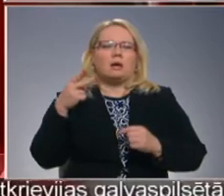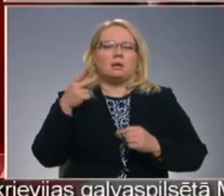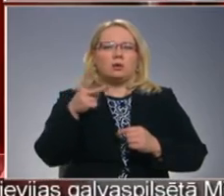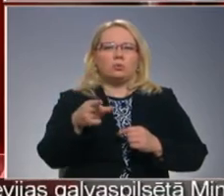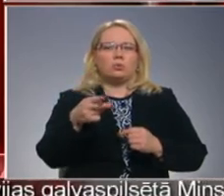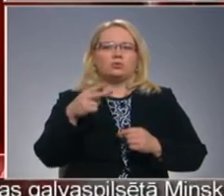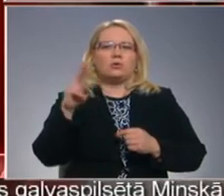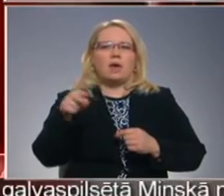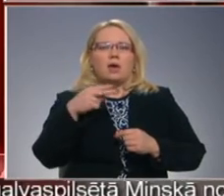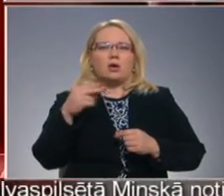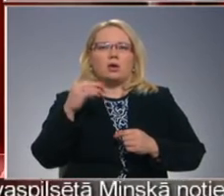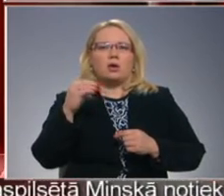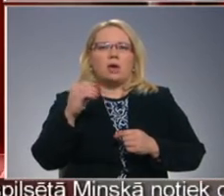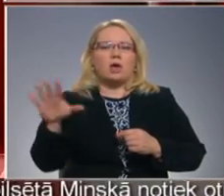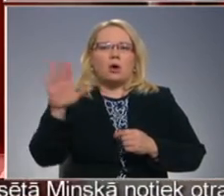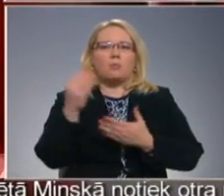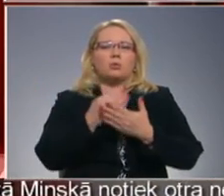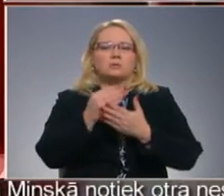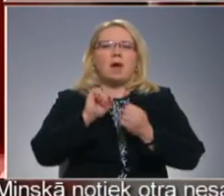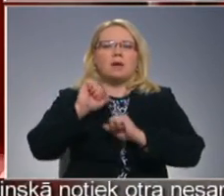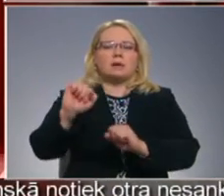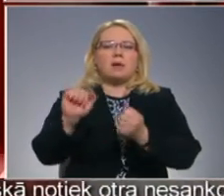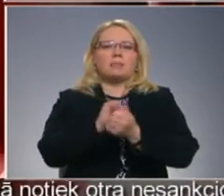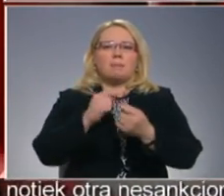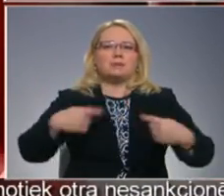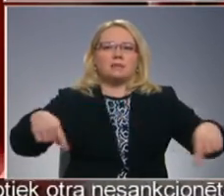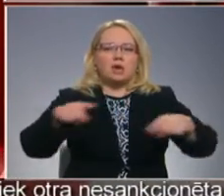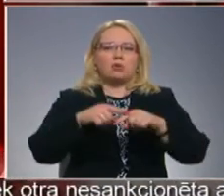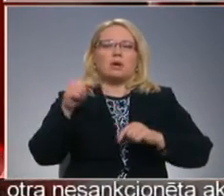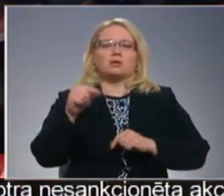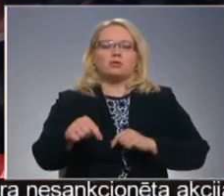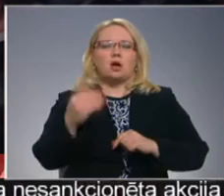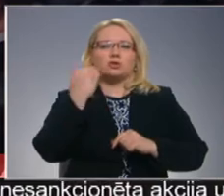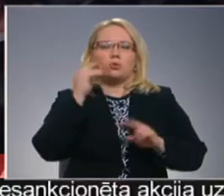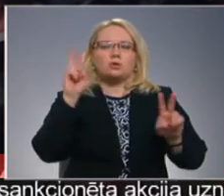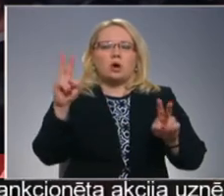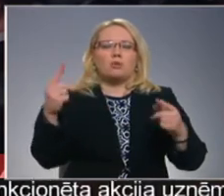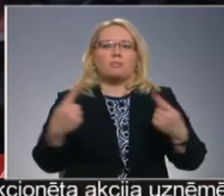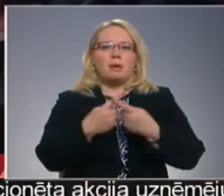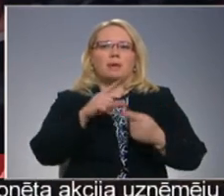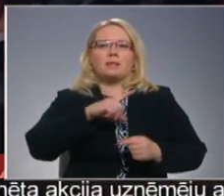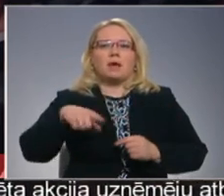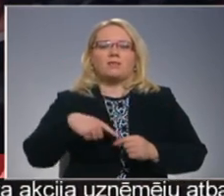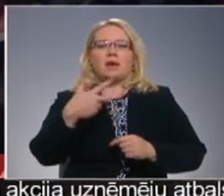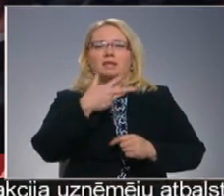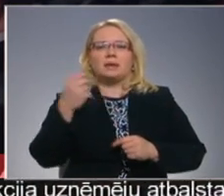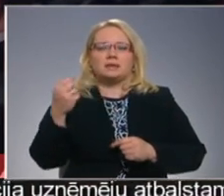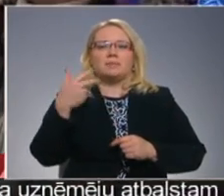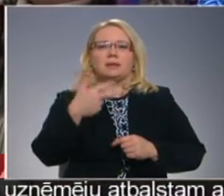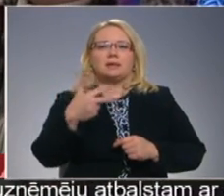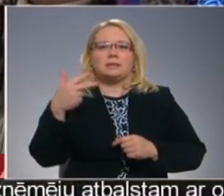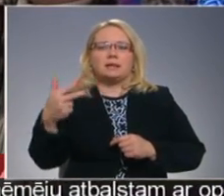2000 Eiropas nozīmes aizsargājuma dabas teritorija. Kopumā šāds te nosaukums piemīt Latvijā vismaz